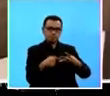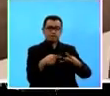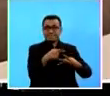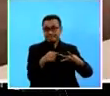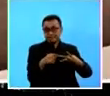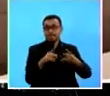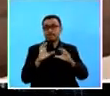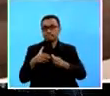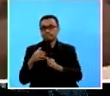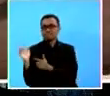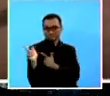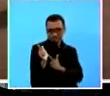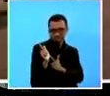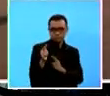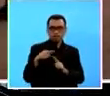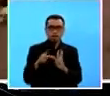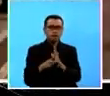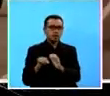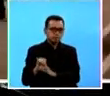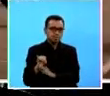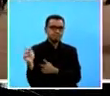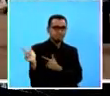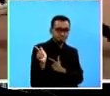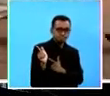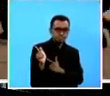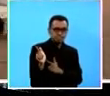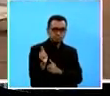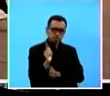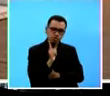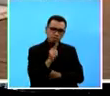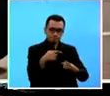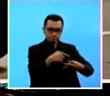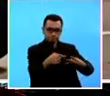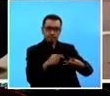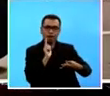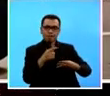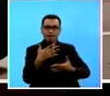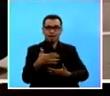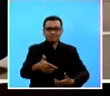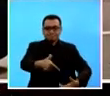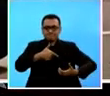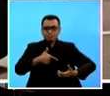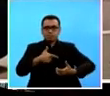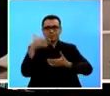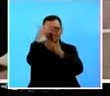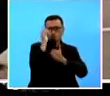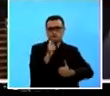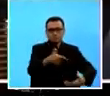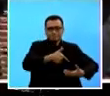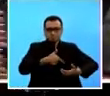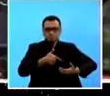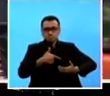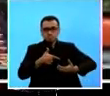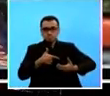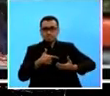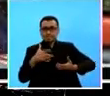satuan tugas atau Satgas Gultor TNI melakukannya untuk pembebasan terorisme dalam waktu 8 menit saja, Abraham. Sangat menarik